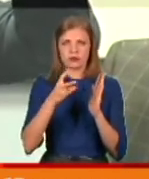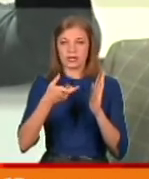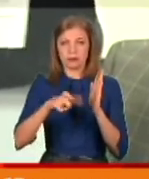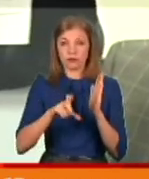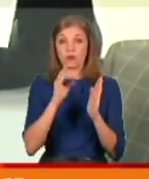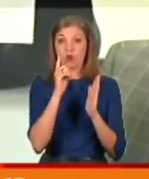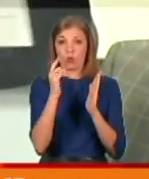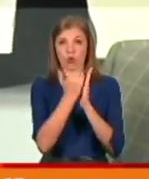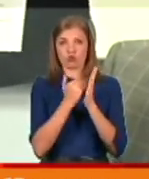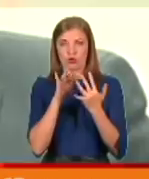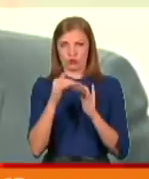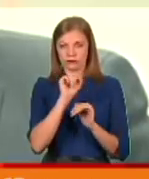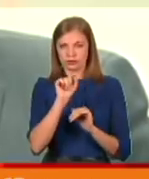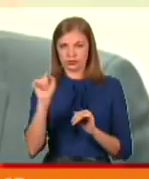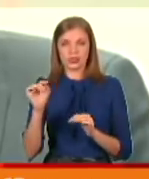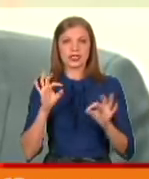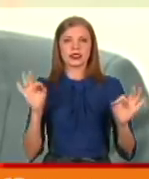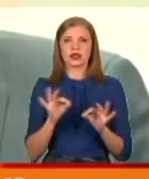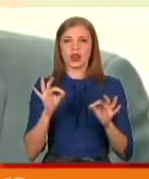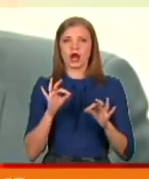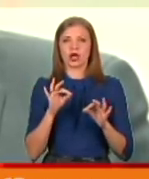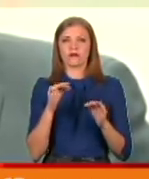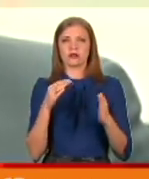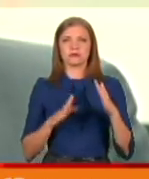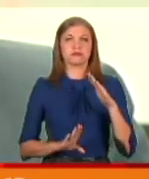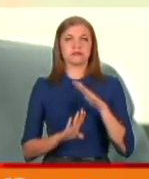не перевищено по кожному населеному пункту. Ніяких пікових від